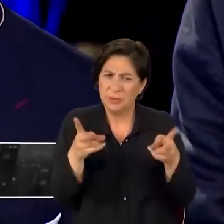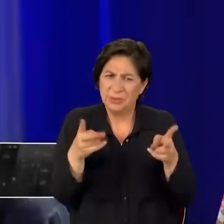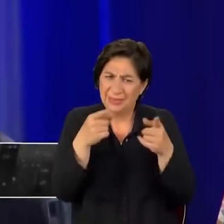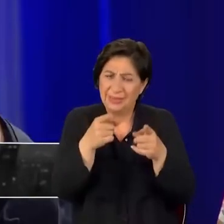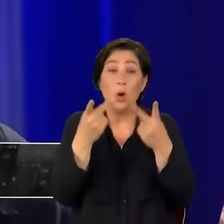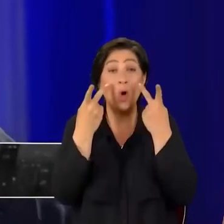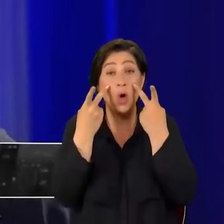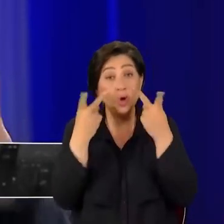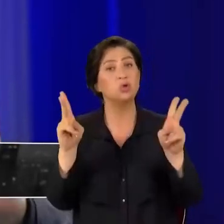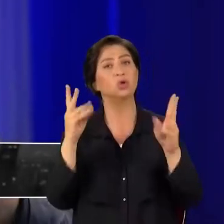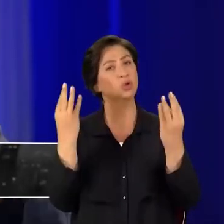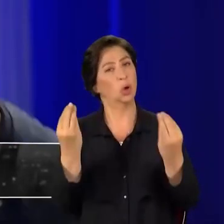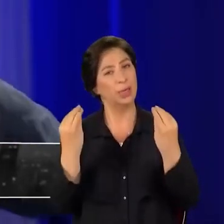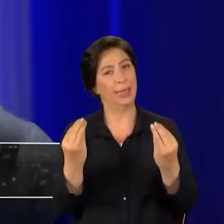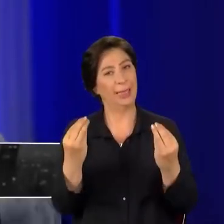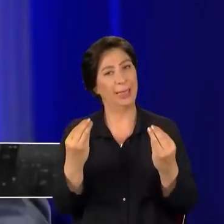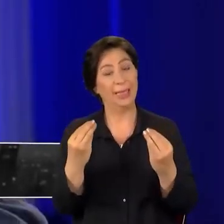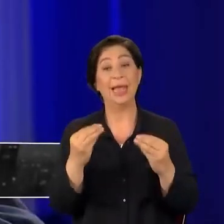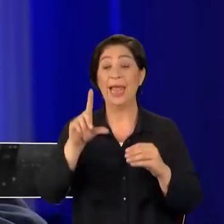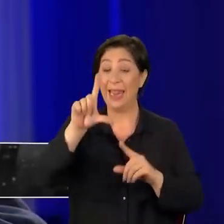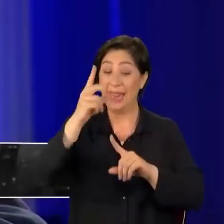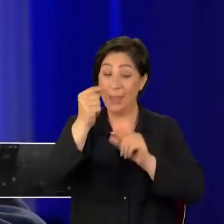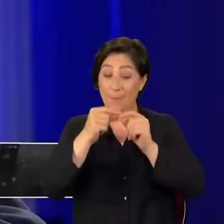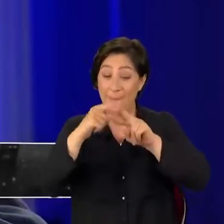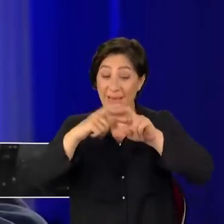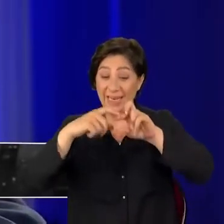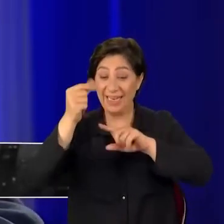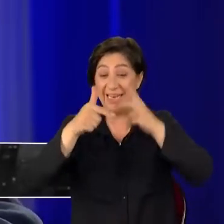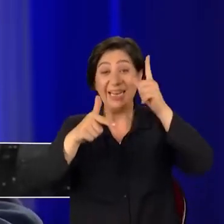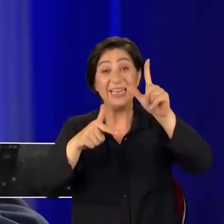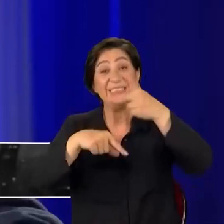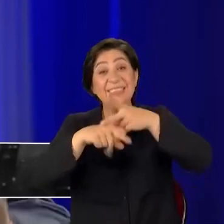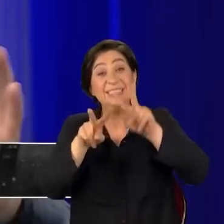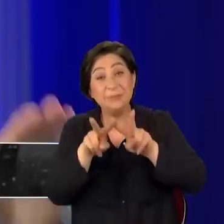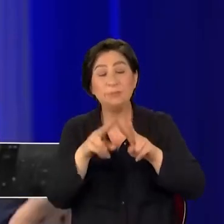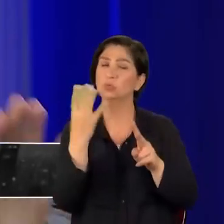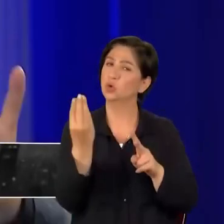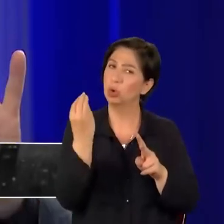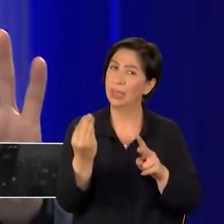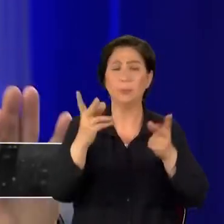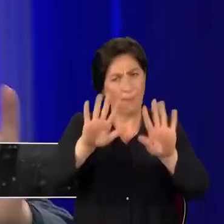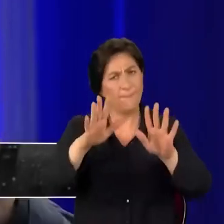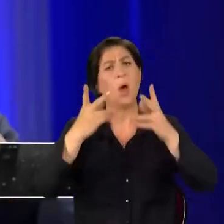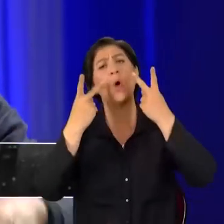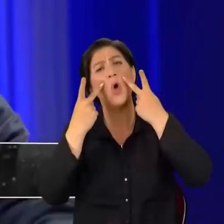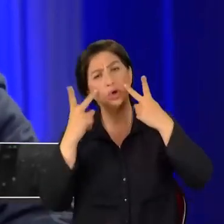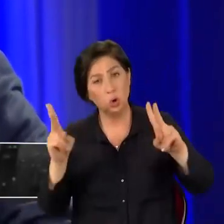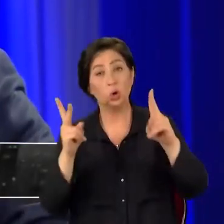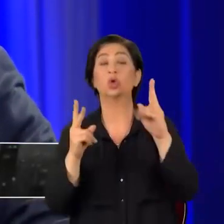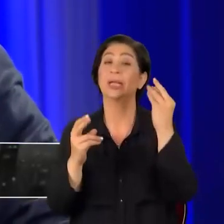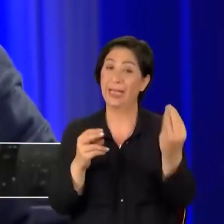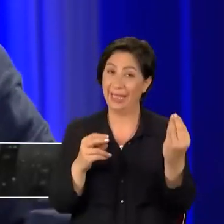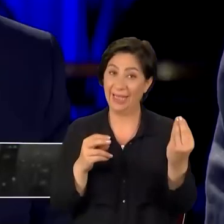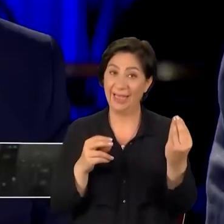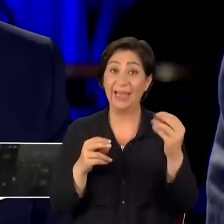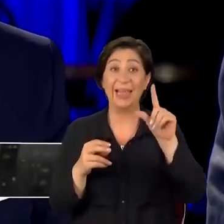iyi. Yani şöyle söyleyelim. Liberalizm çok iyi. Liberalizm diye bir şey olmaz. Hadi özgürlük diyelim ifadenizde. Özgürlük diyelim.